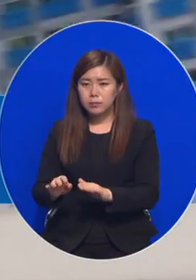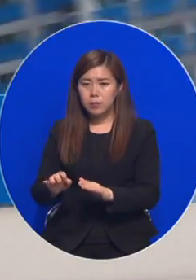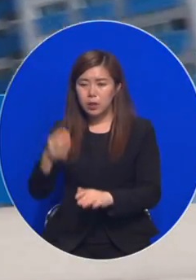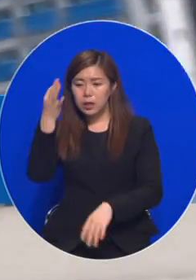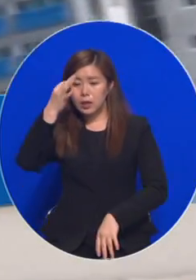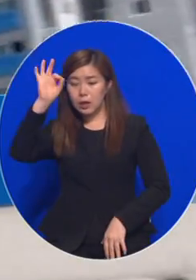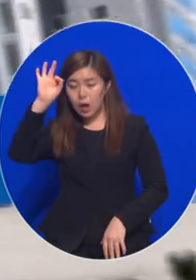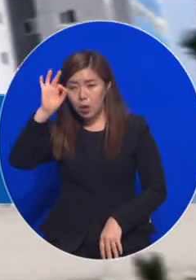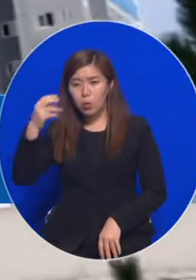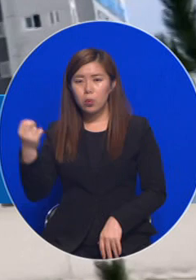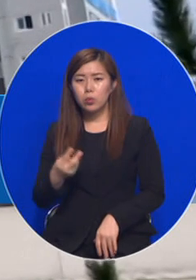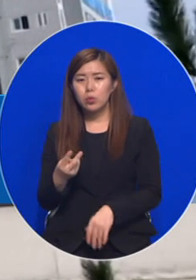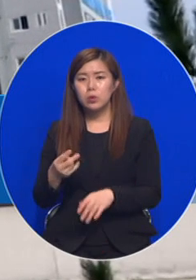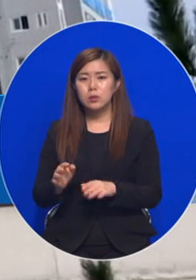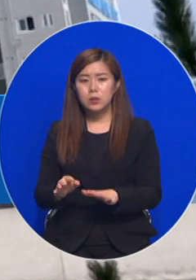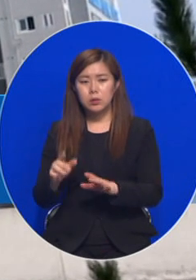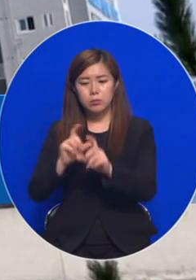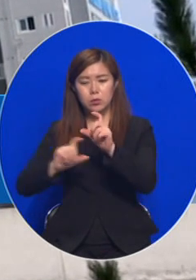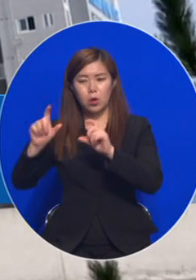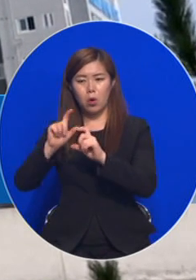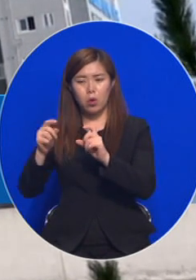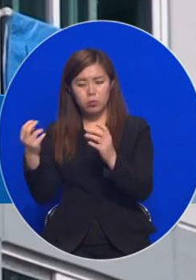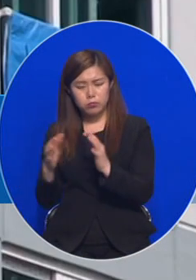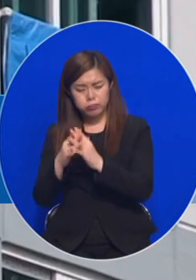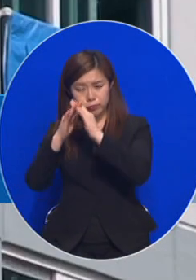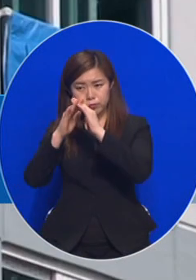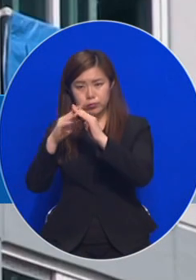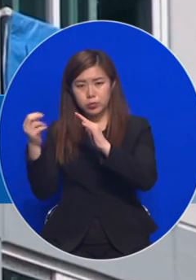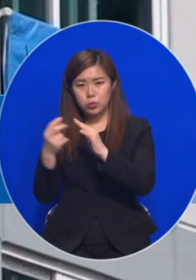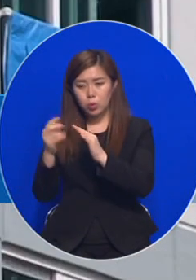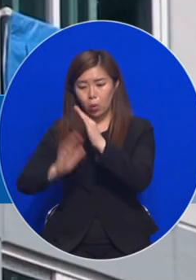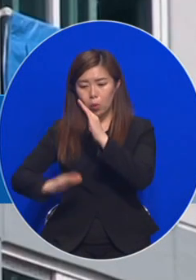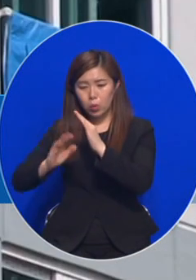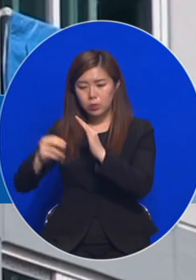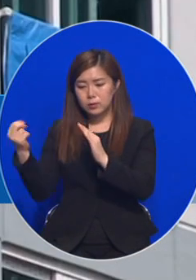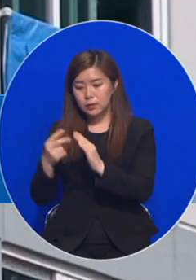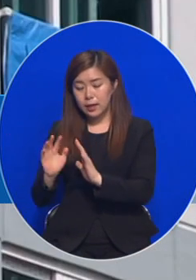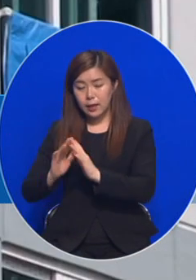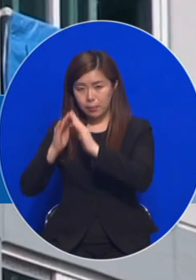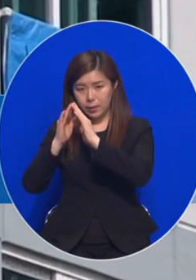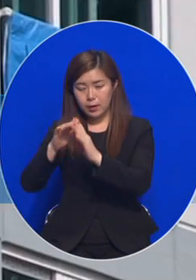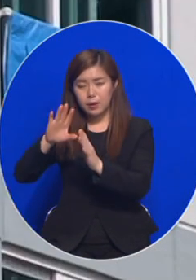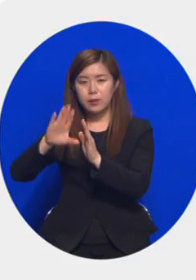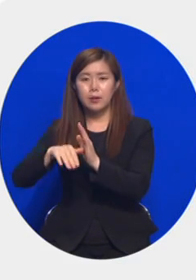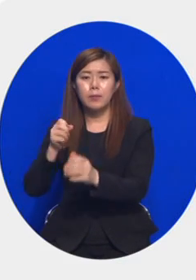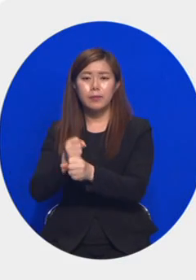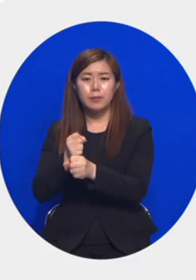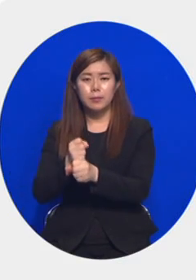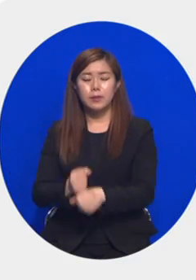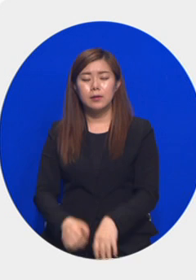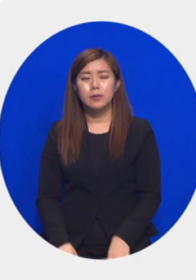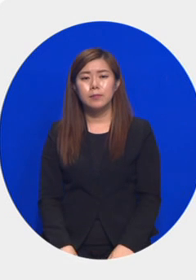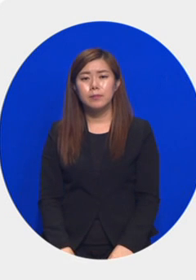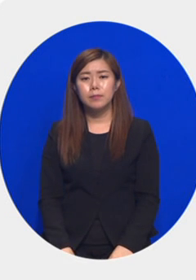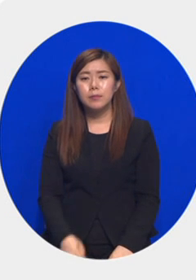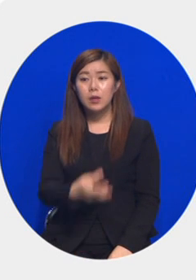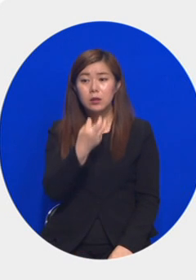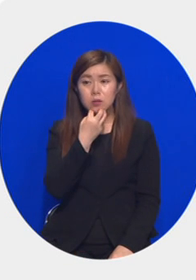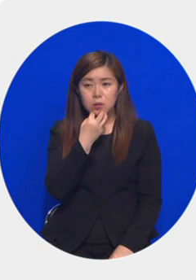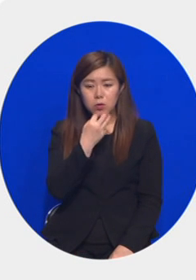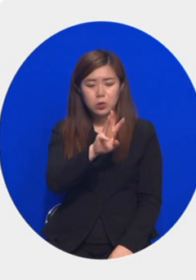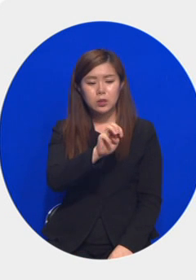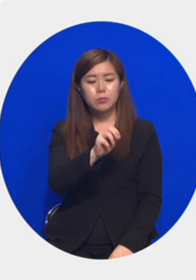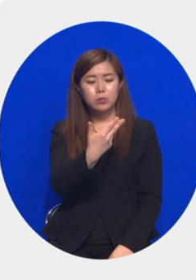예정된 기존 사업장과 고밀 재건축, 공공 재개발을 통해 공급될 전망입니다. 지역별로는